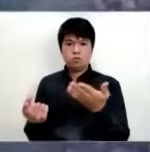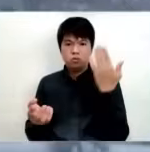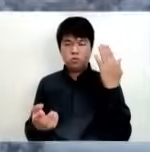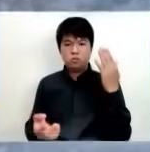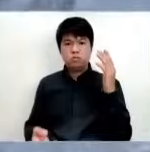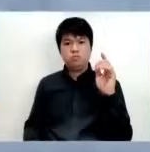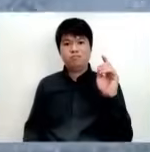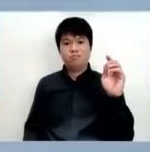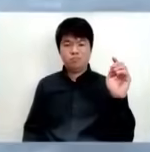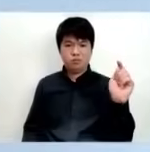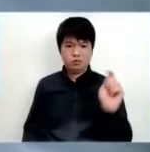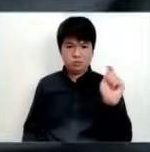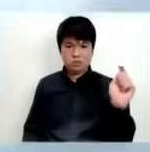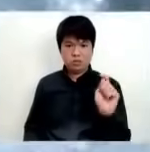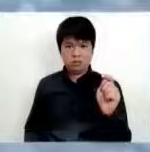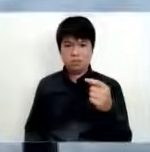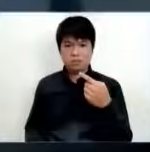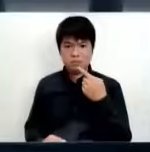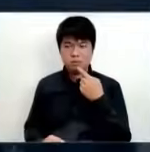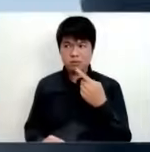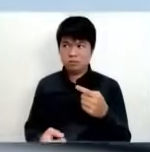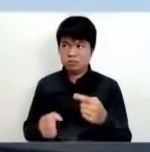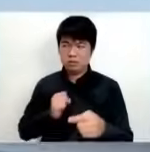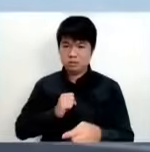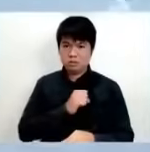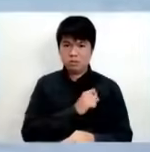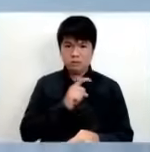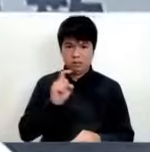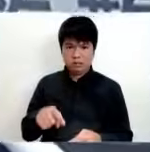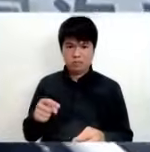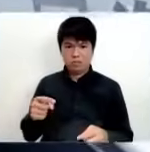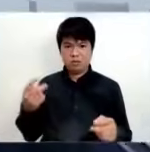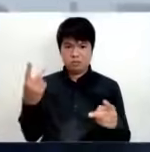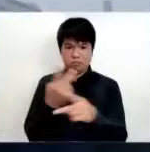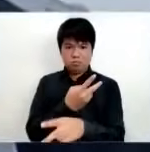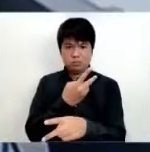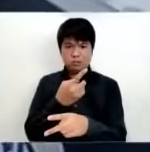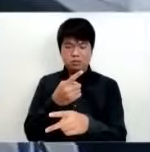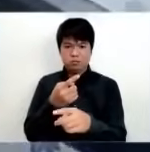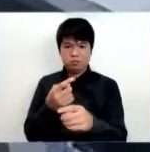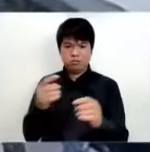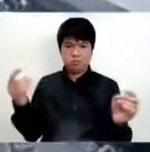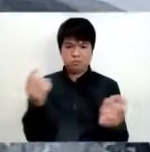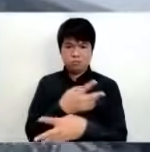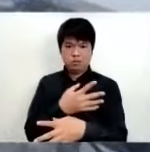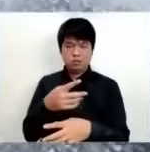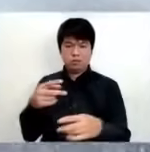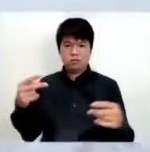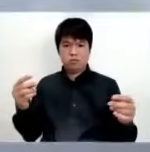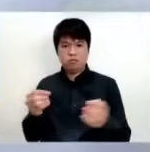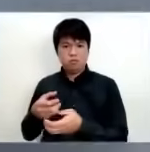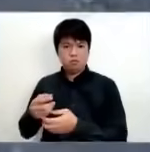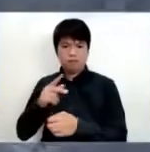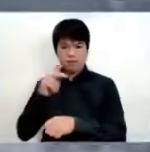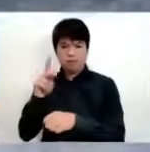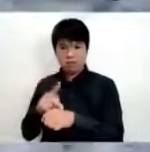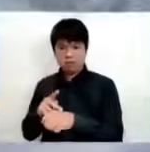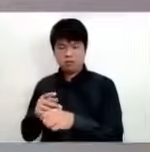Kaya para sa ilang senador, dapat nang gumanti ng Pilipinas sa pangwa-water cannon ng mga barko ng China.